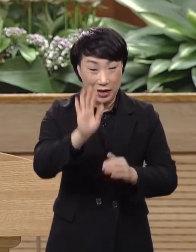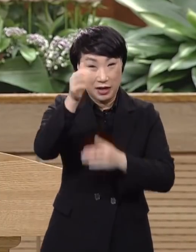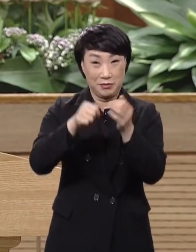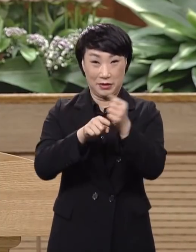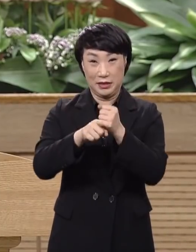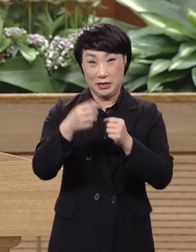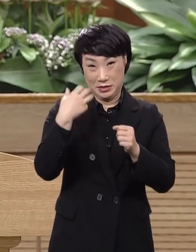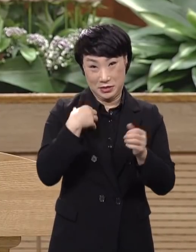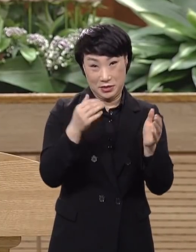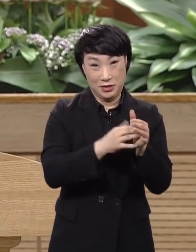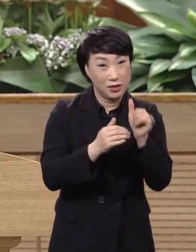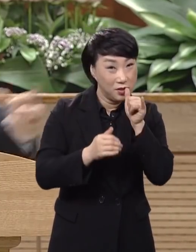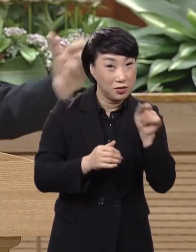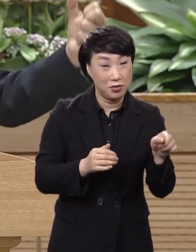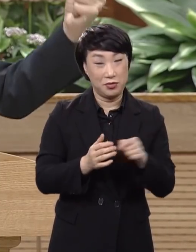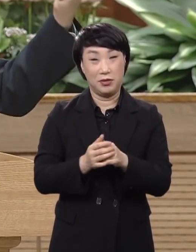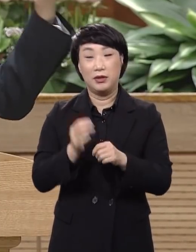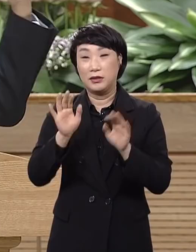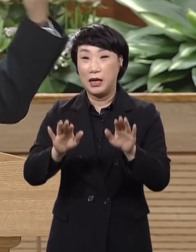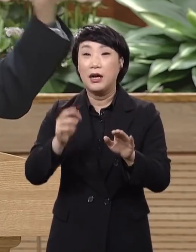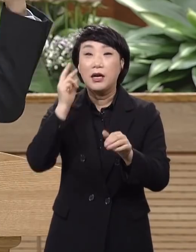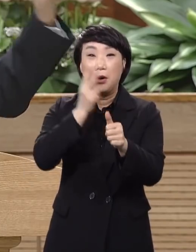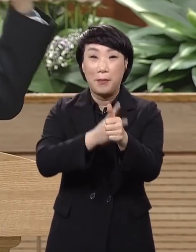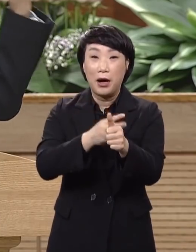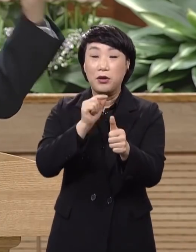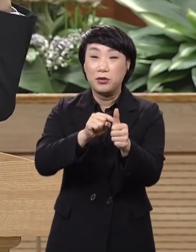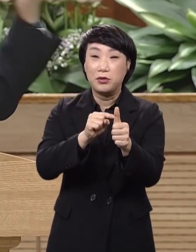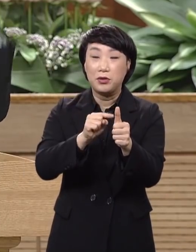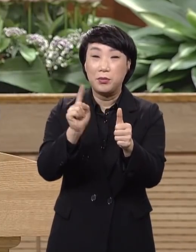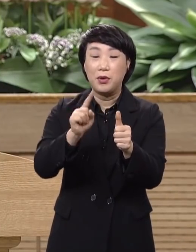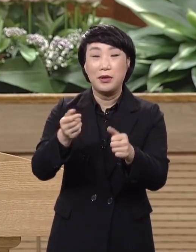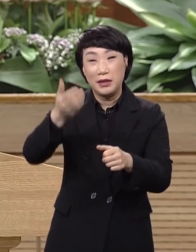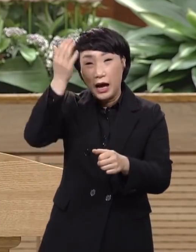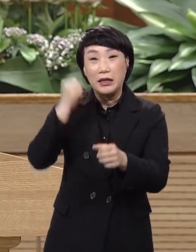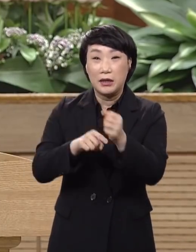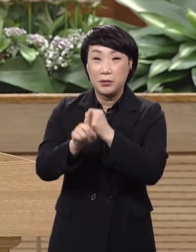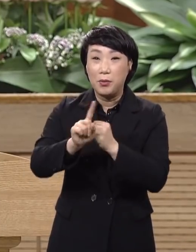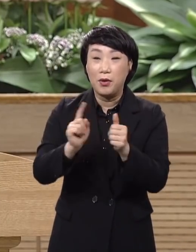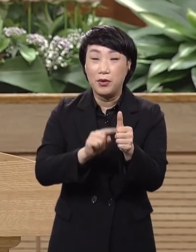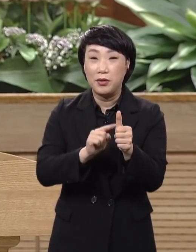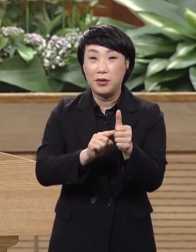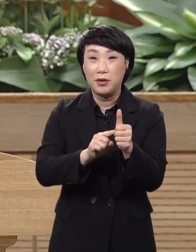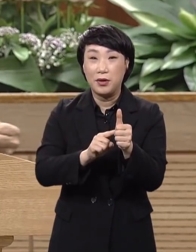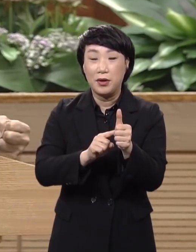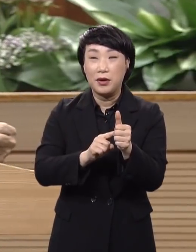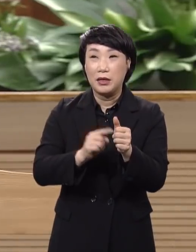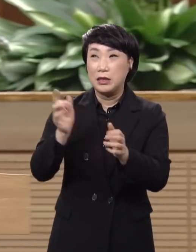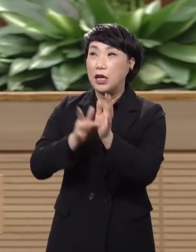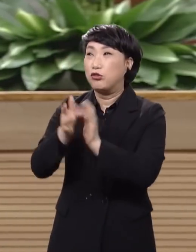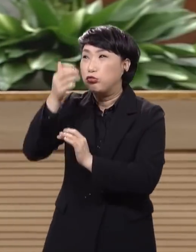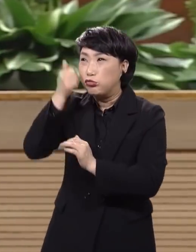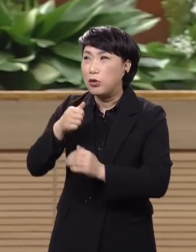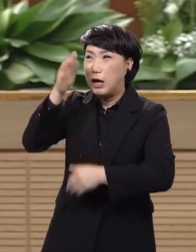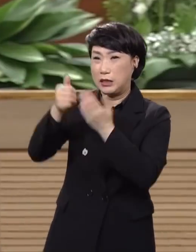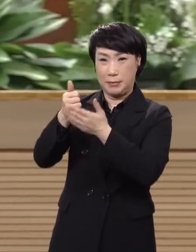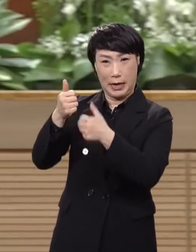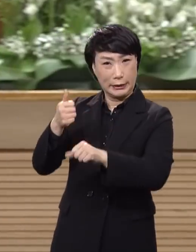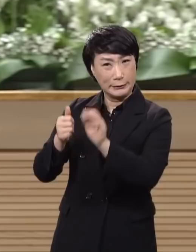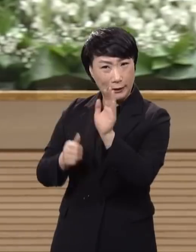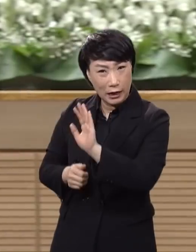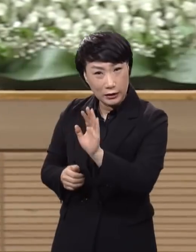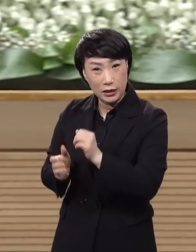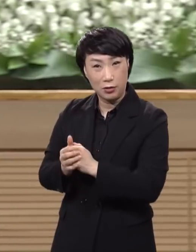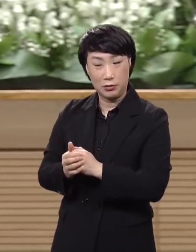말았습니다. 사도 바울도 자기 뜻이, 과거의 뜻은 예수는 하나님의 아들이